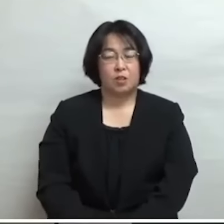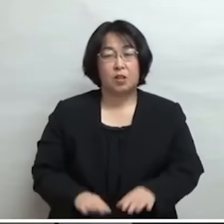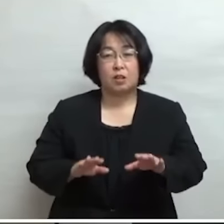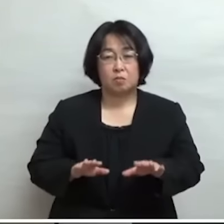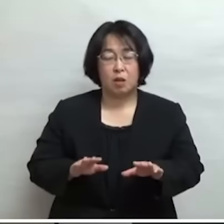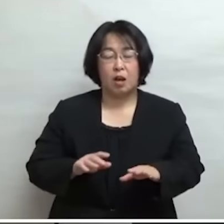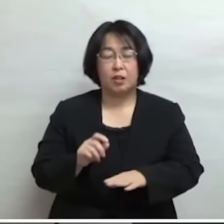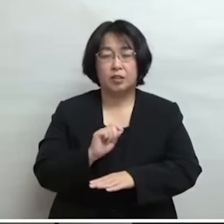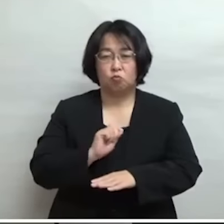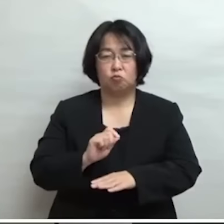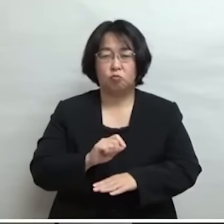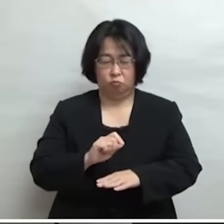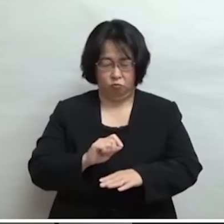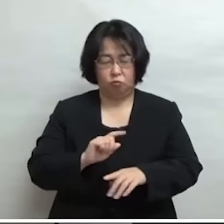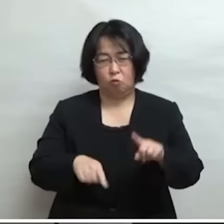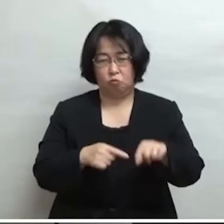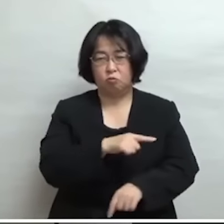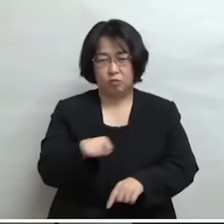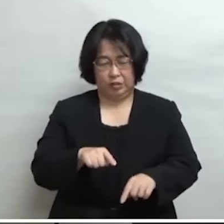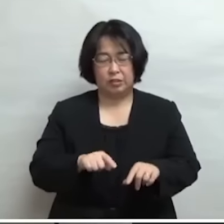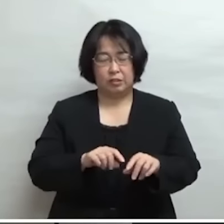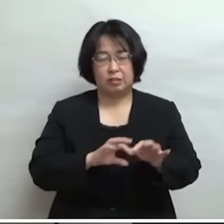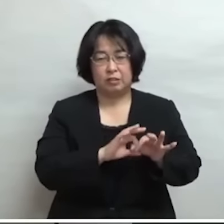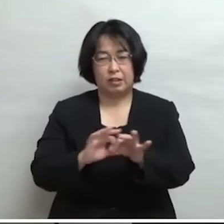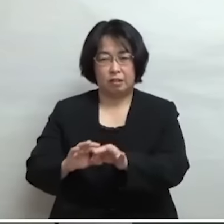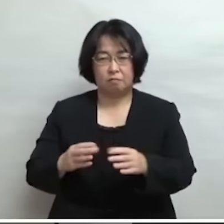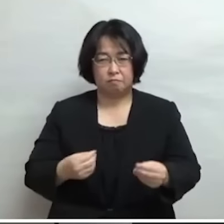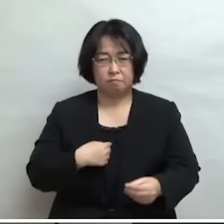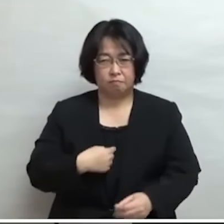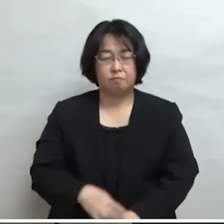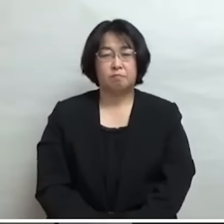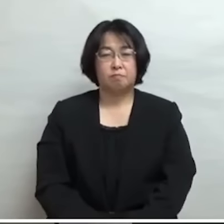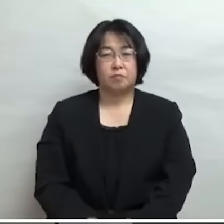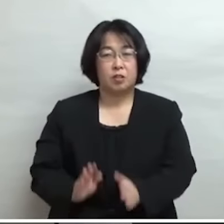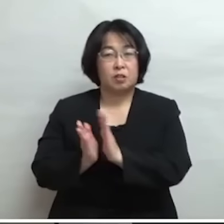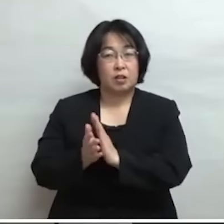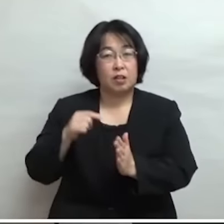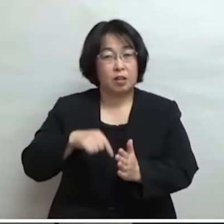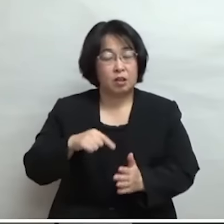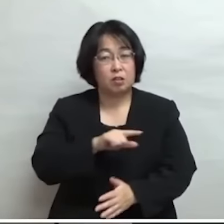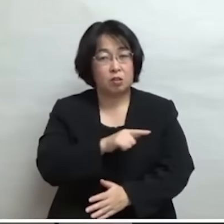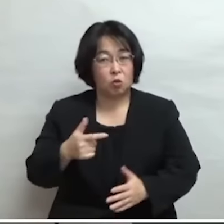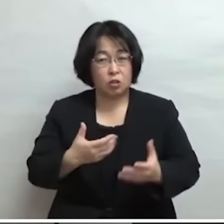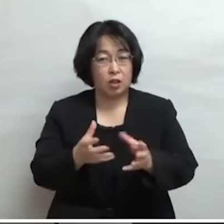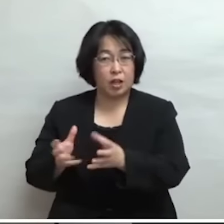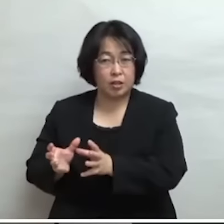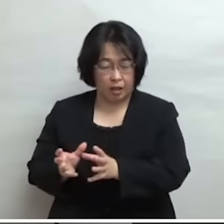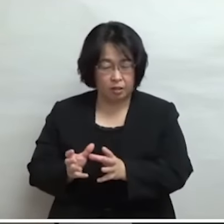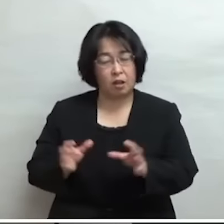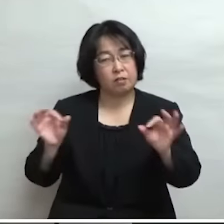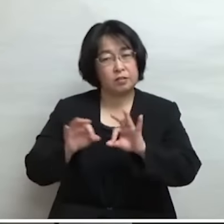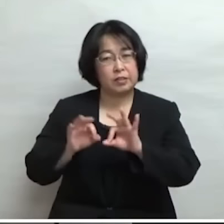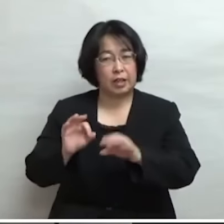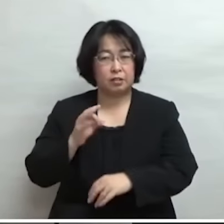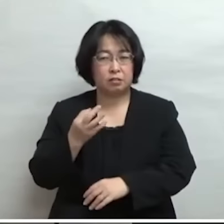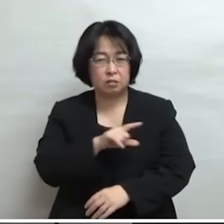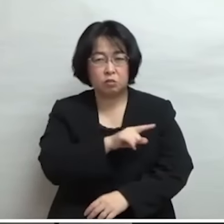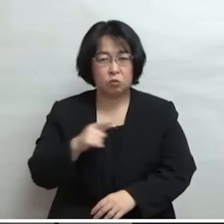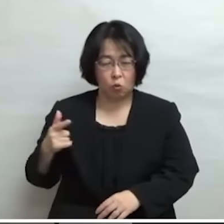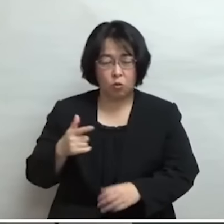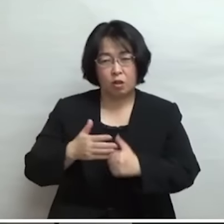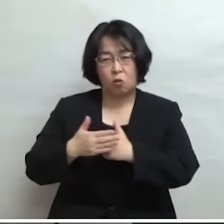ているところです。まあ、県内のいろんな団体とか、ここの皆さんにも例えば現金給等々を通じて協力